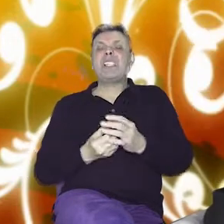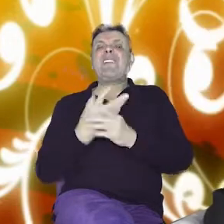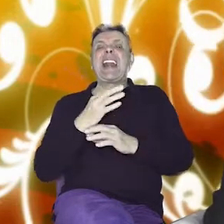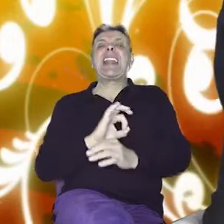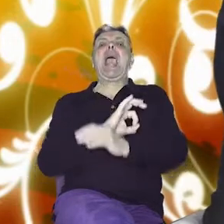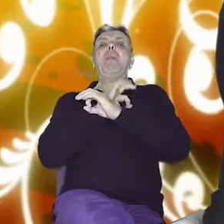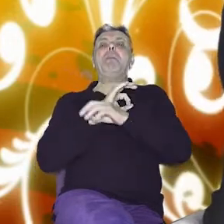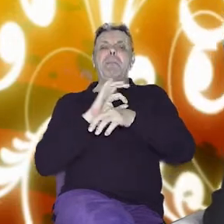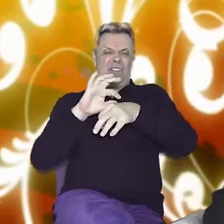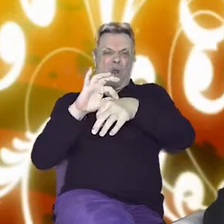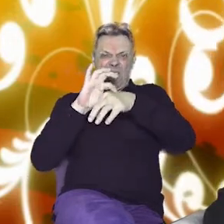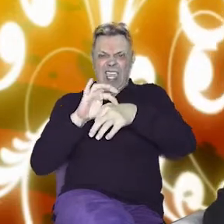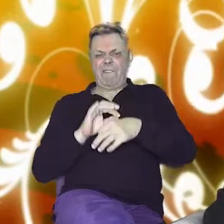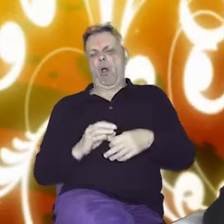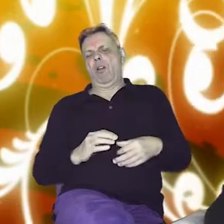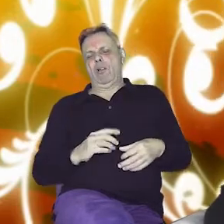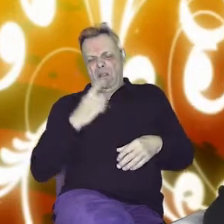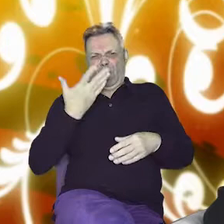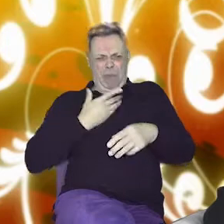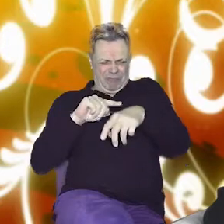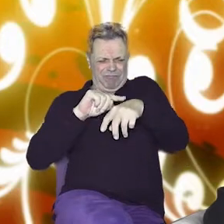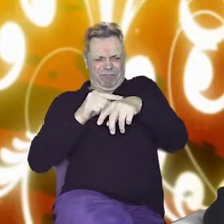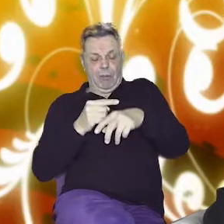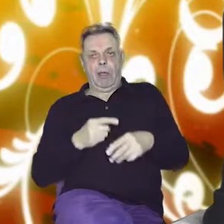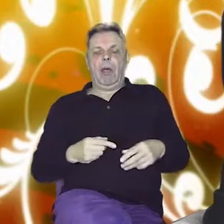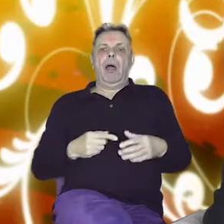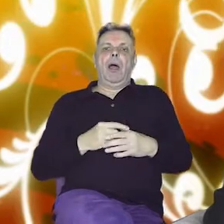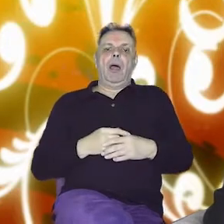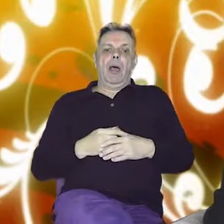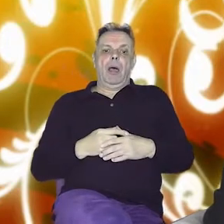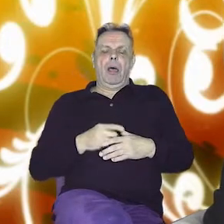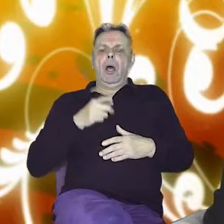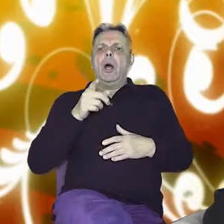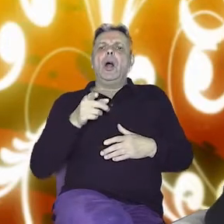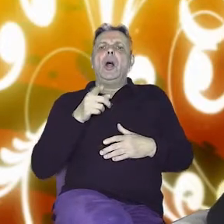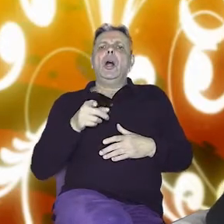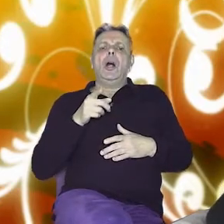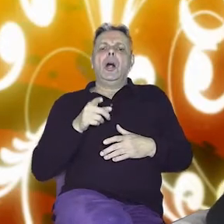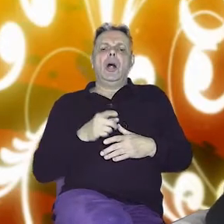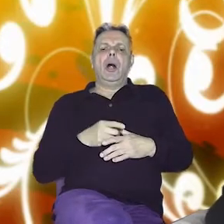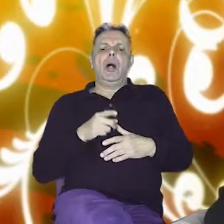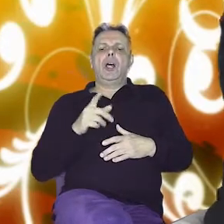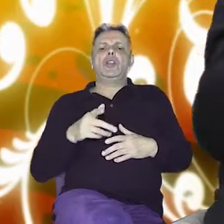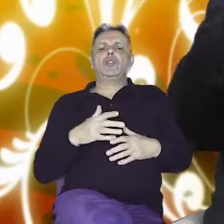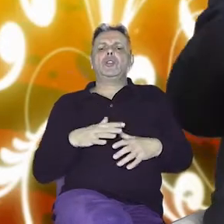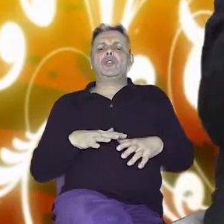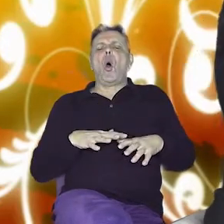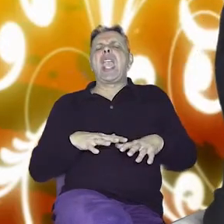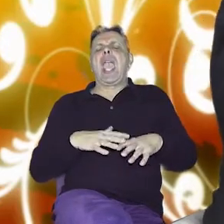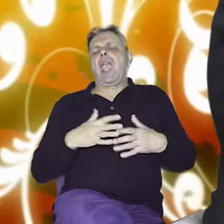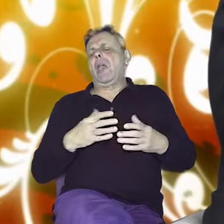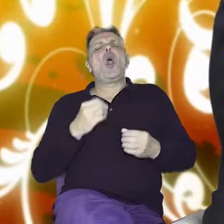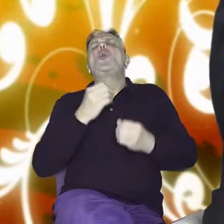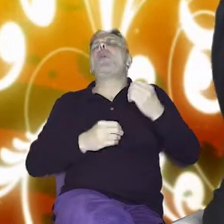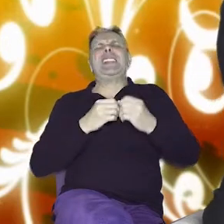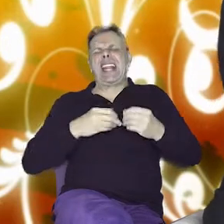pH, sa temperature, sa stvaranjem, sve rane imaju tendenciju stvaranja mrtvog tkiva, dakle onog žutog atletičkih naslaga